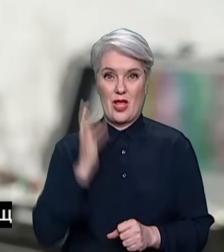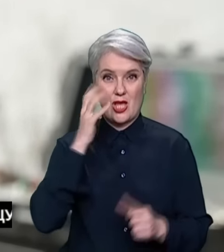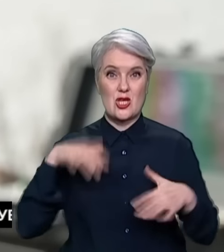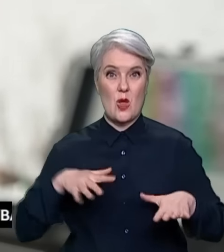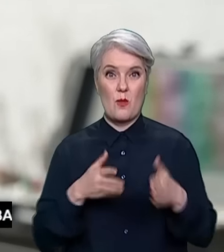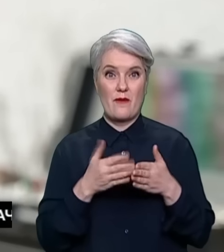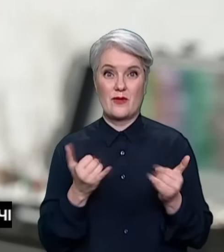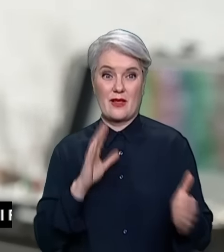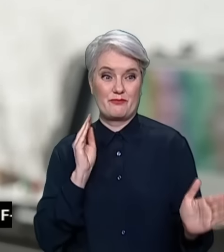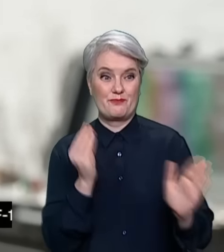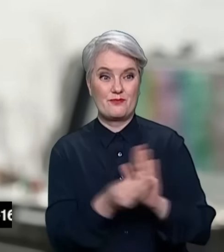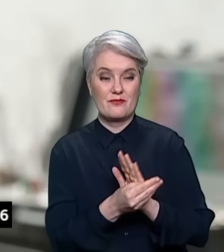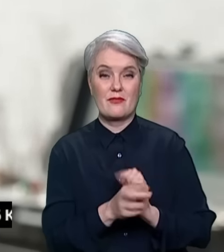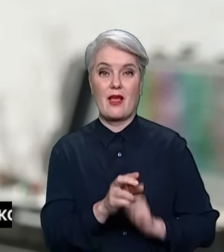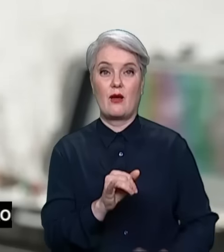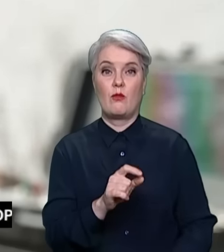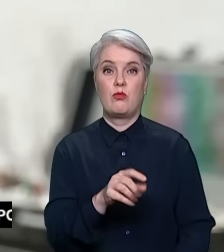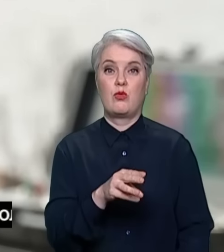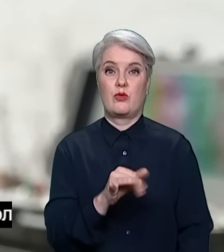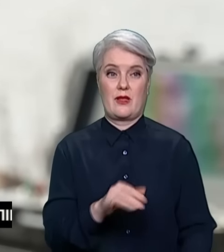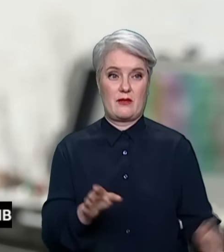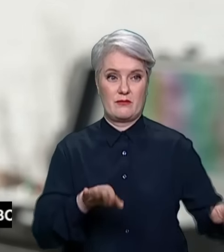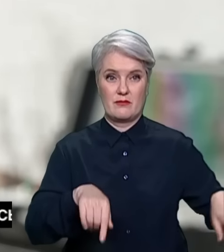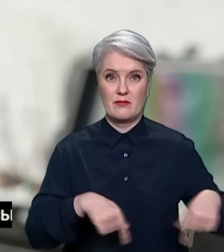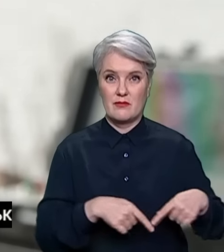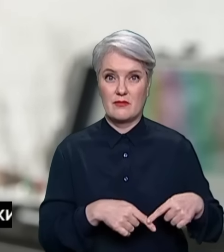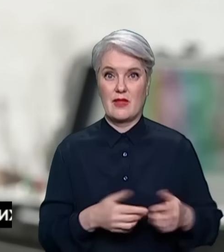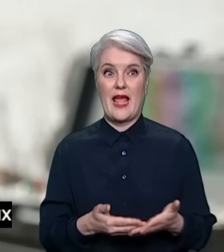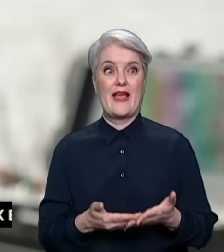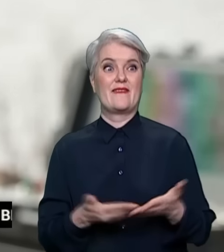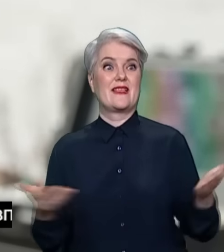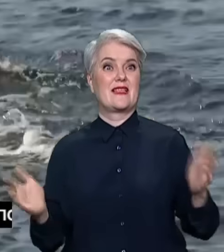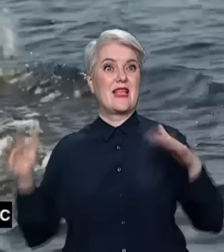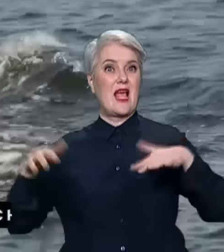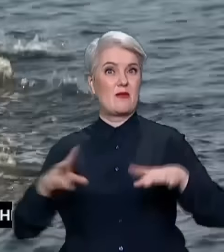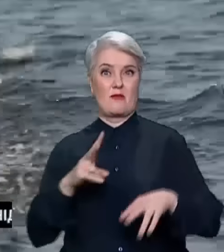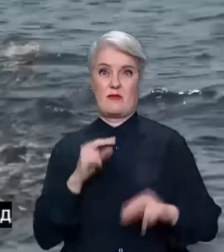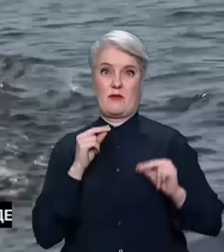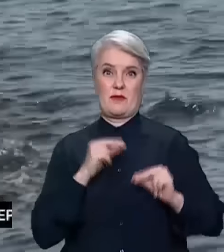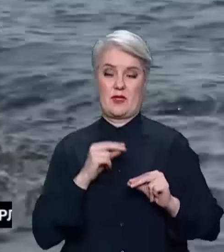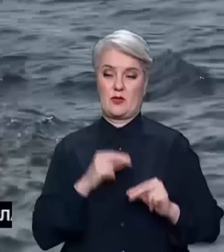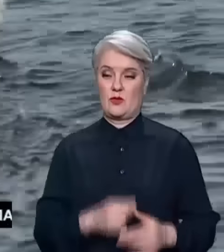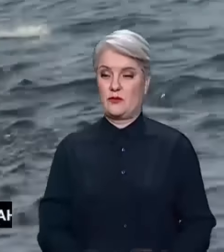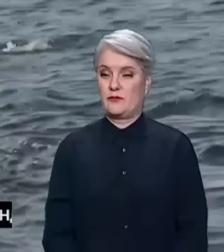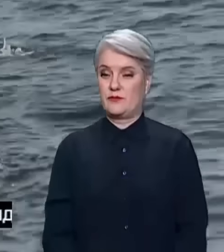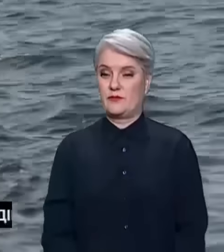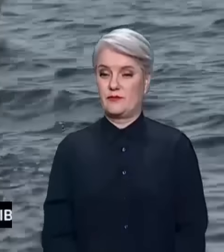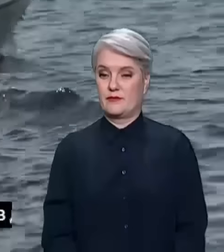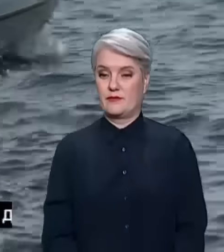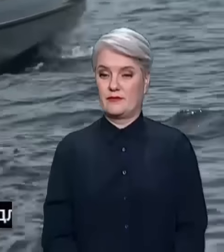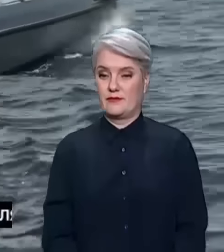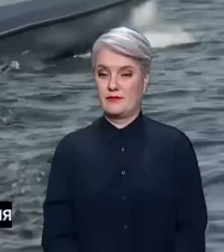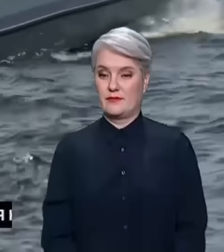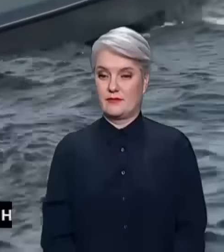Чорноморський флот зараз весь стоїть в бухтах і відкритому просторі не працює. Нікіта Галка та Владислав